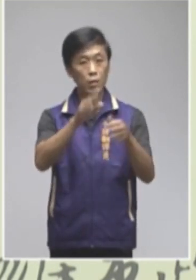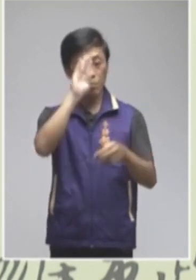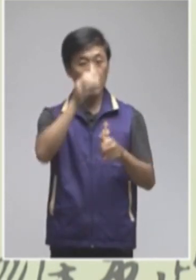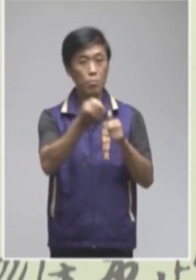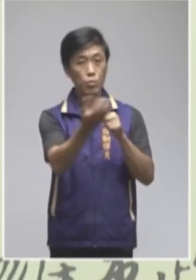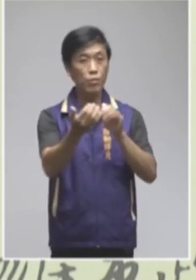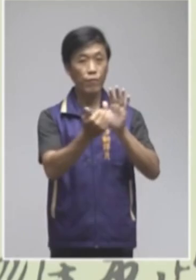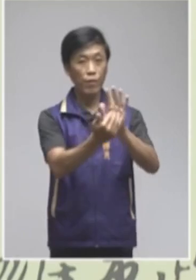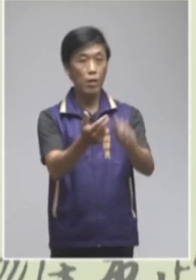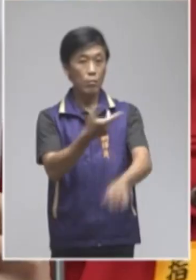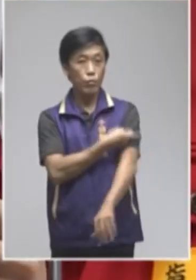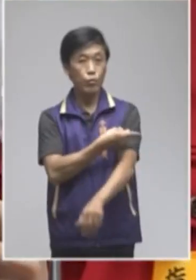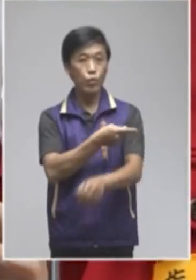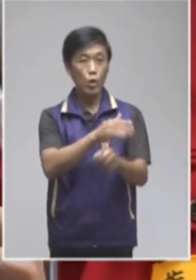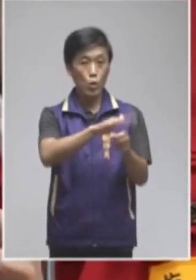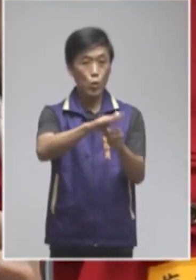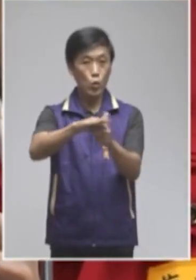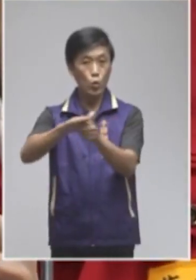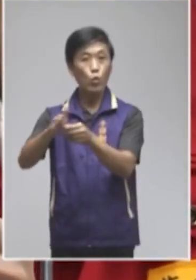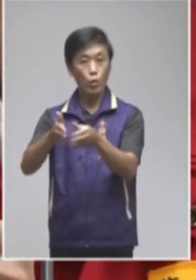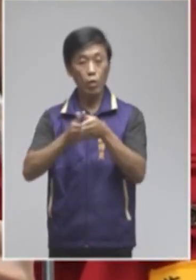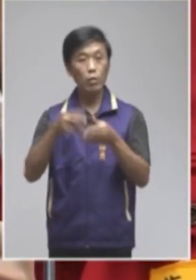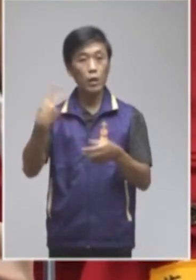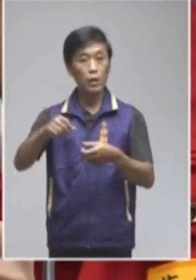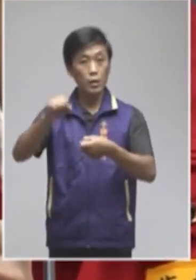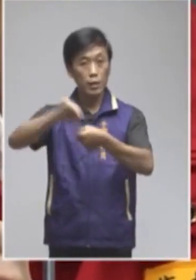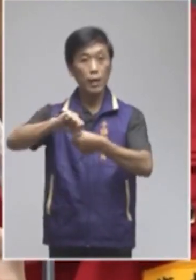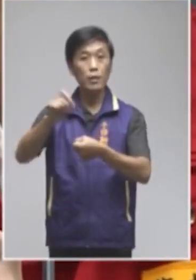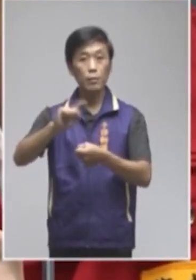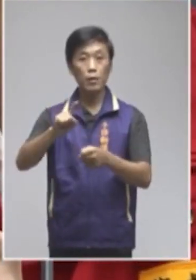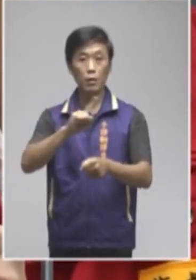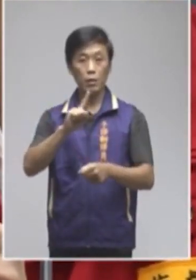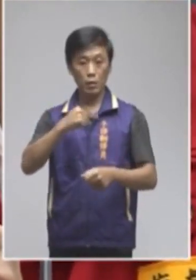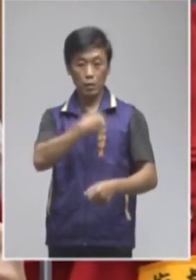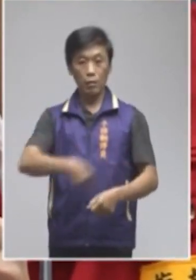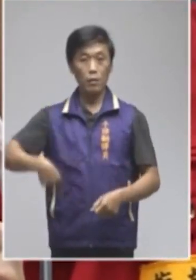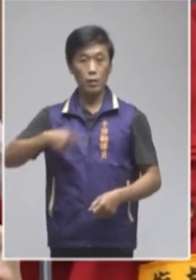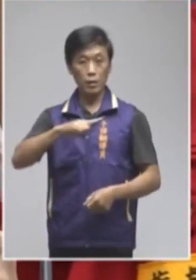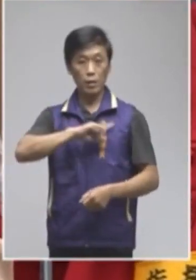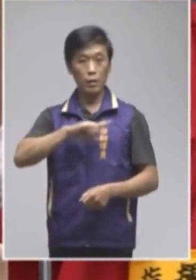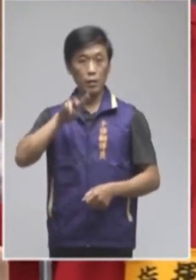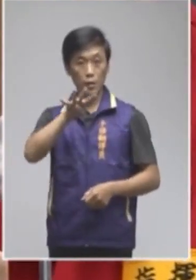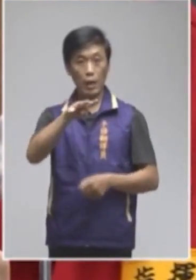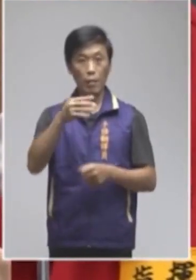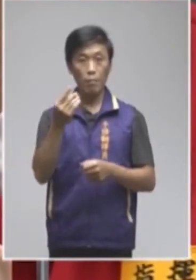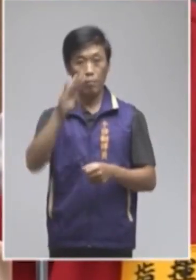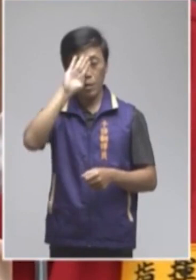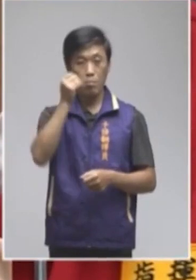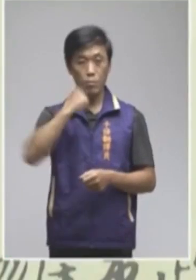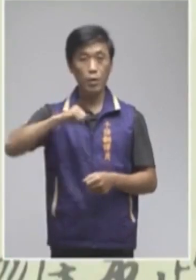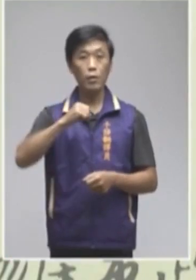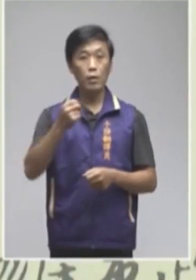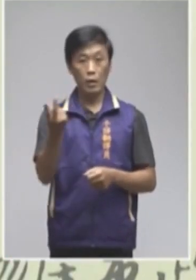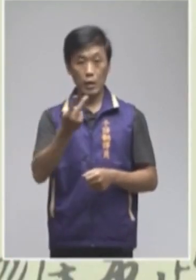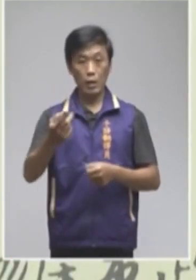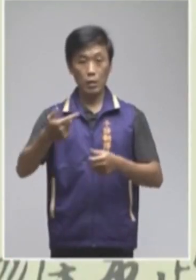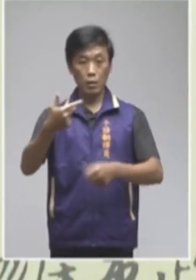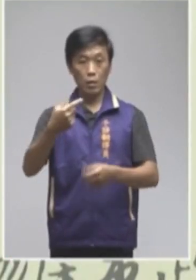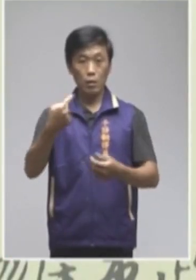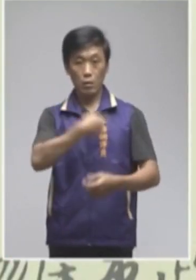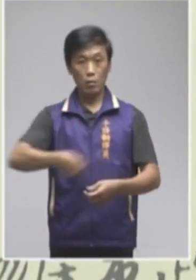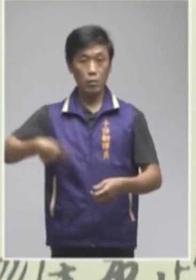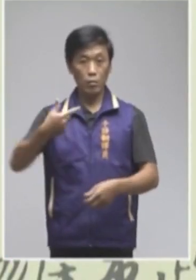率，然后再加上你的自然的免疫力，因为这两者都在人的身上。意思就是